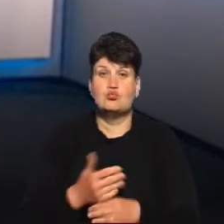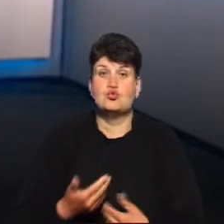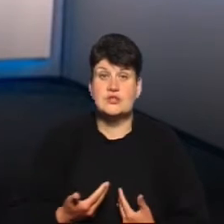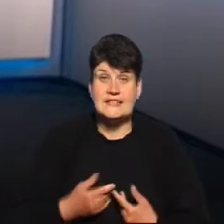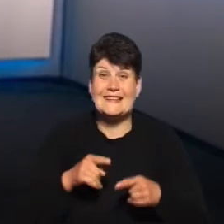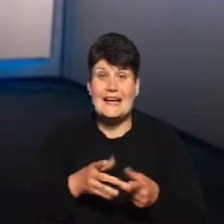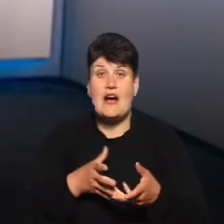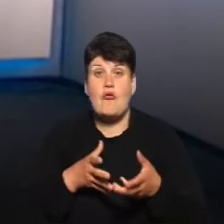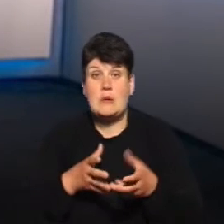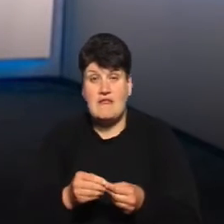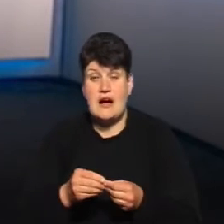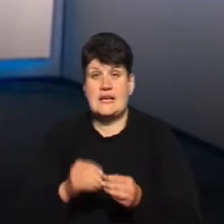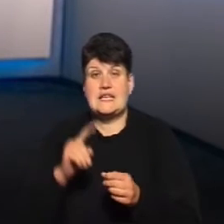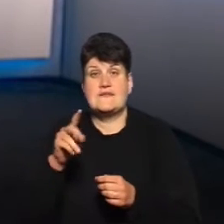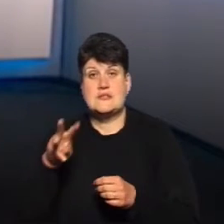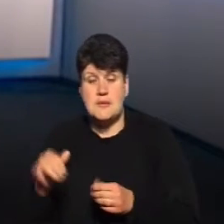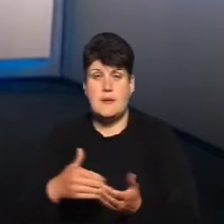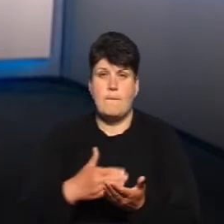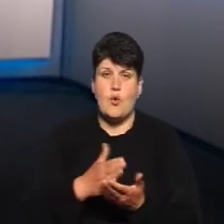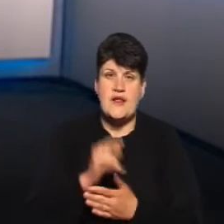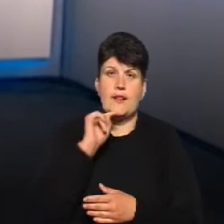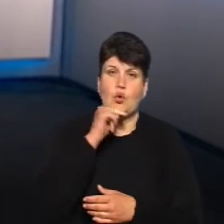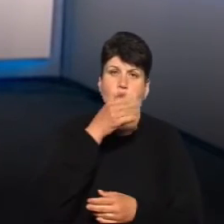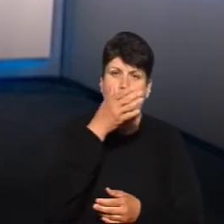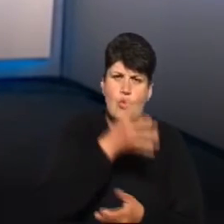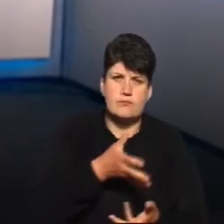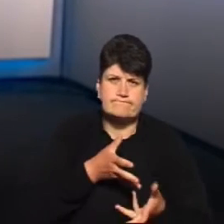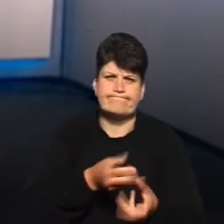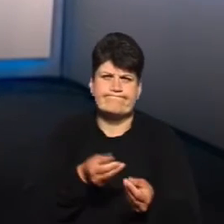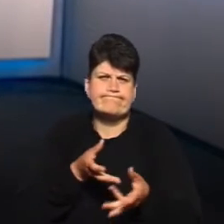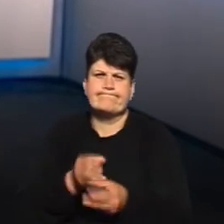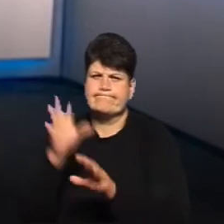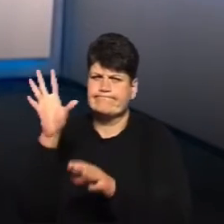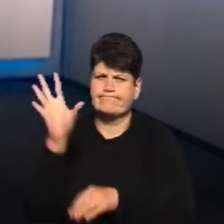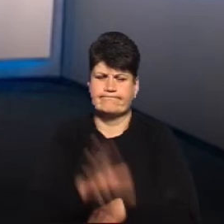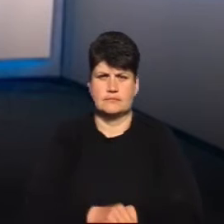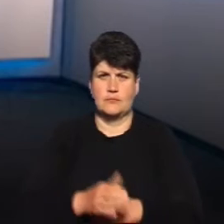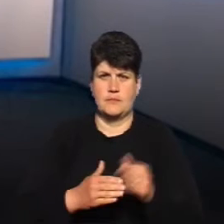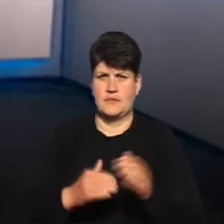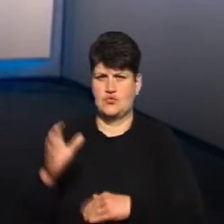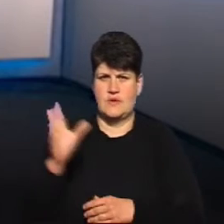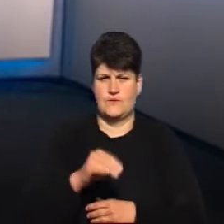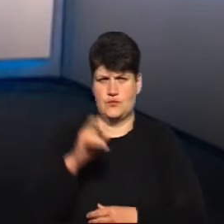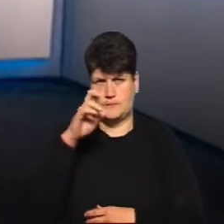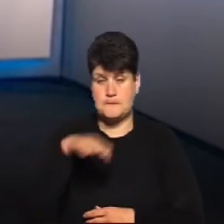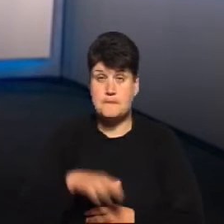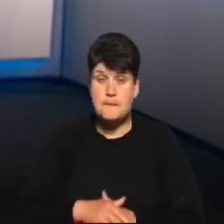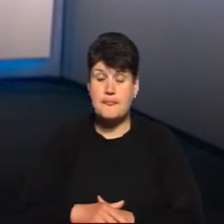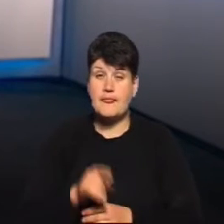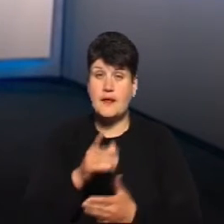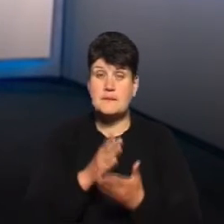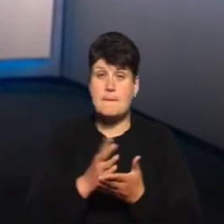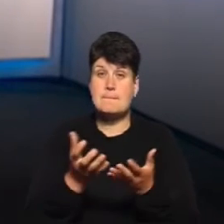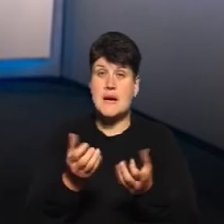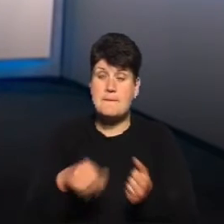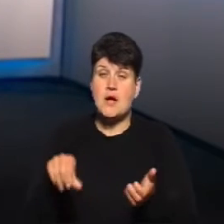на медіа, і на політику, і на економіку практично нашої країни. Там от є така фраза «бере участь у